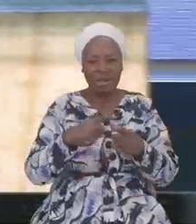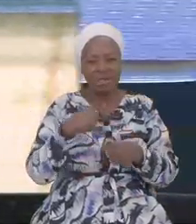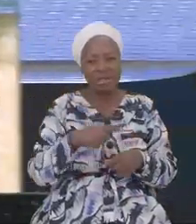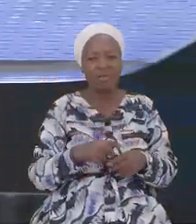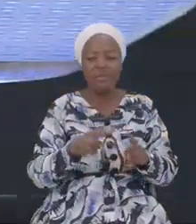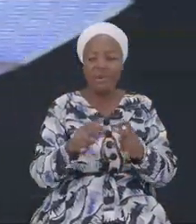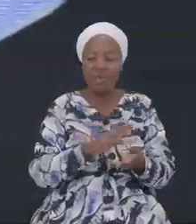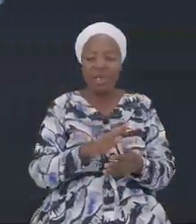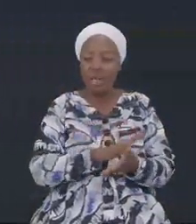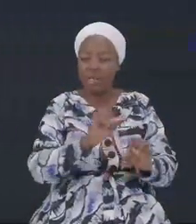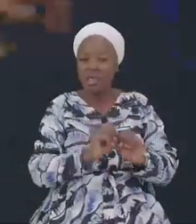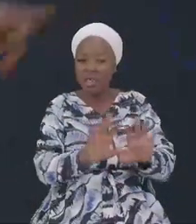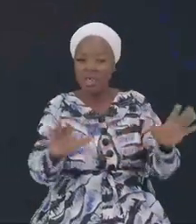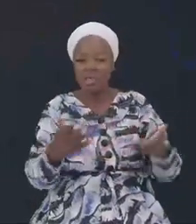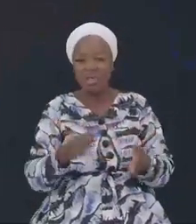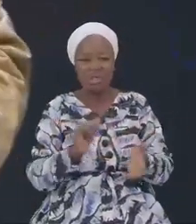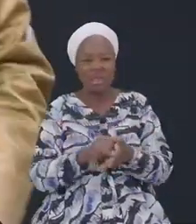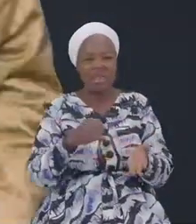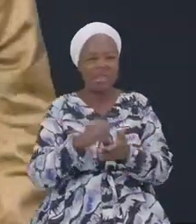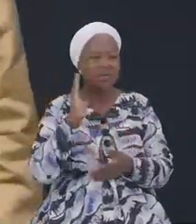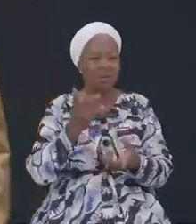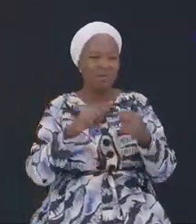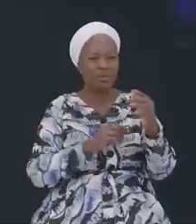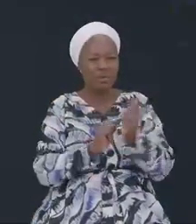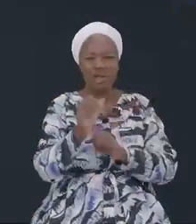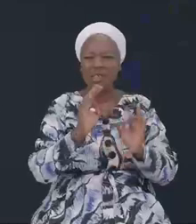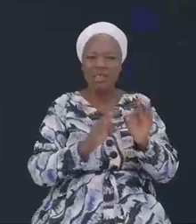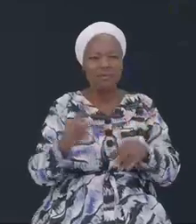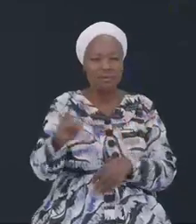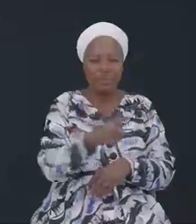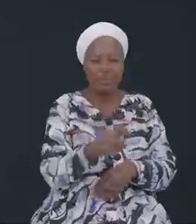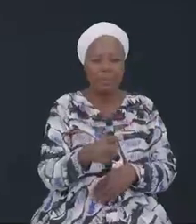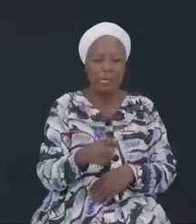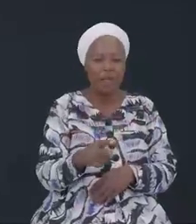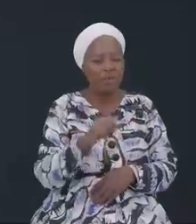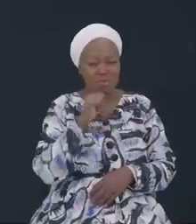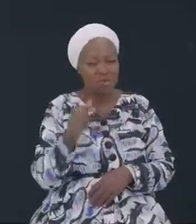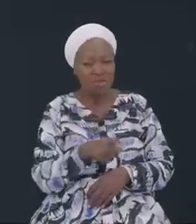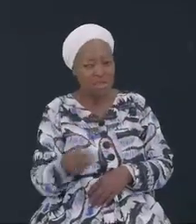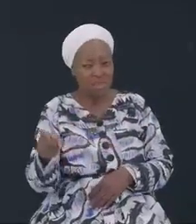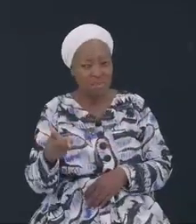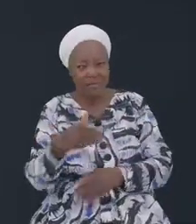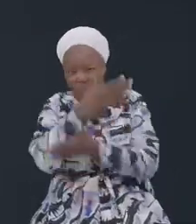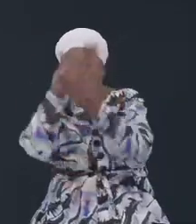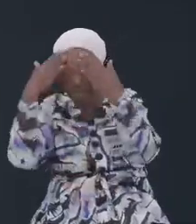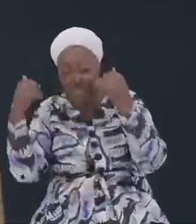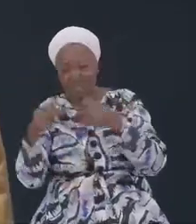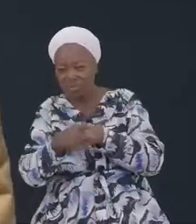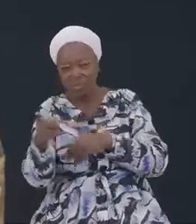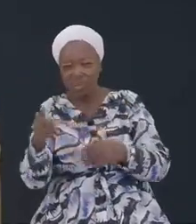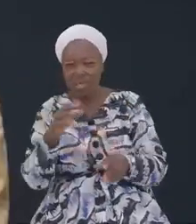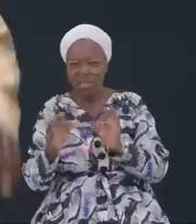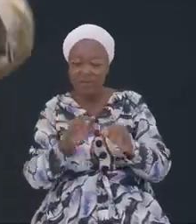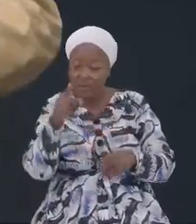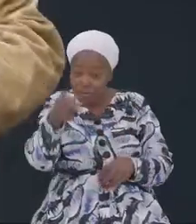si tu obéis à la voix, ce n'est pas eux. Oubliez ce qu'ils ont fait.